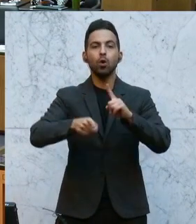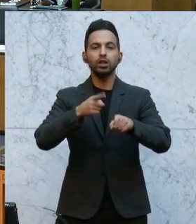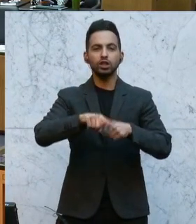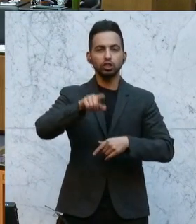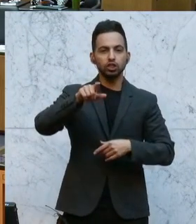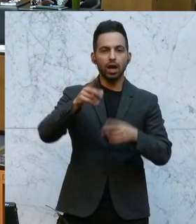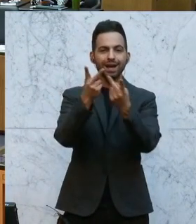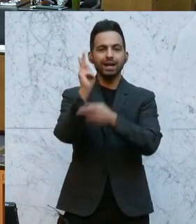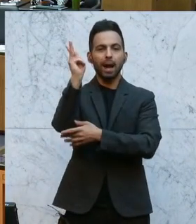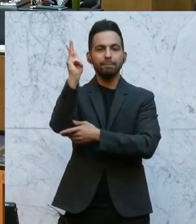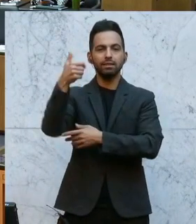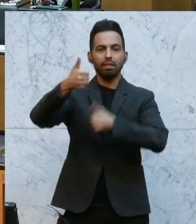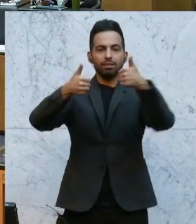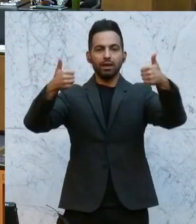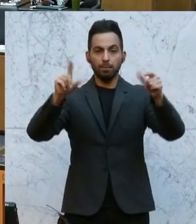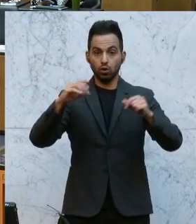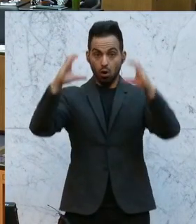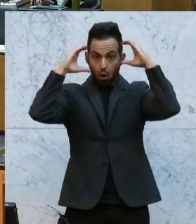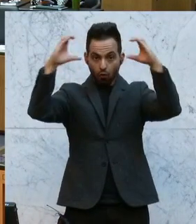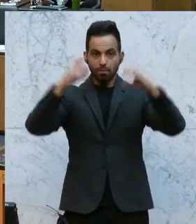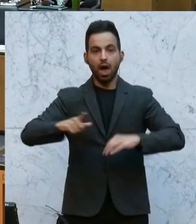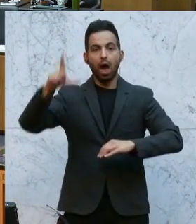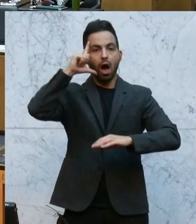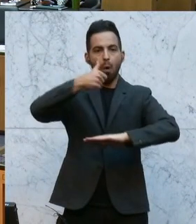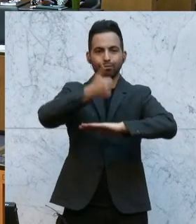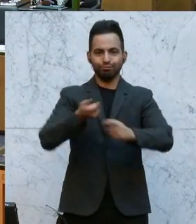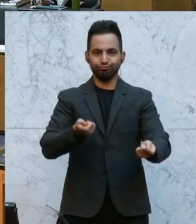besetzte Kabinette, also ÖVP-geführte Kabinette,